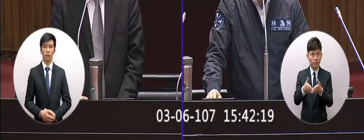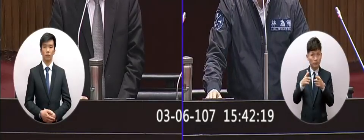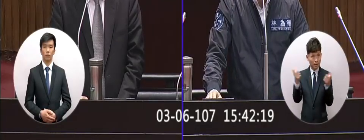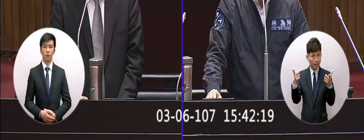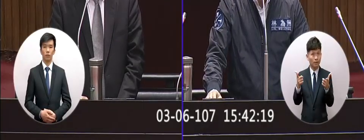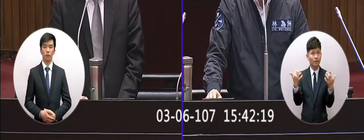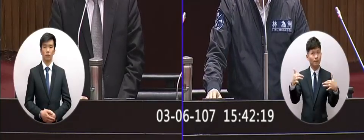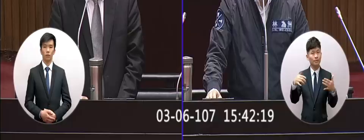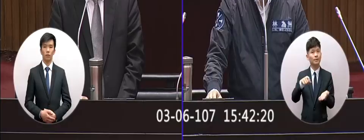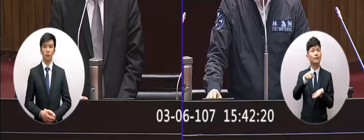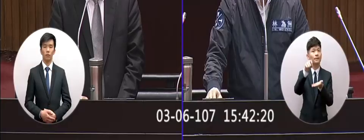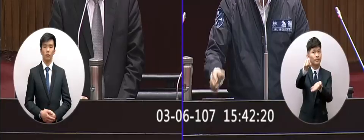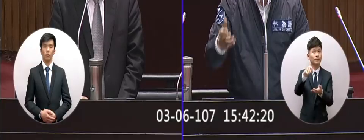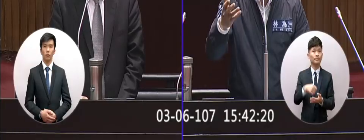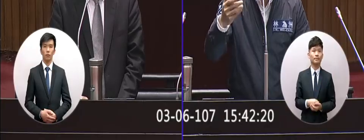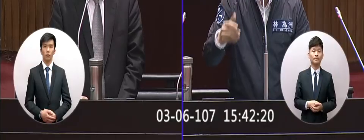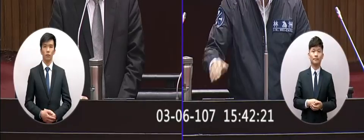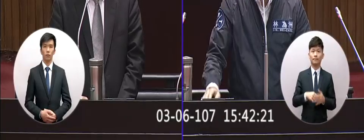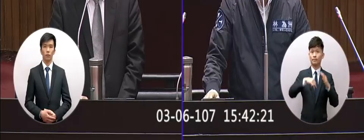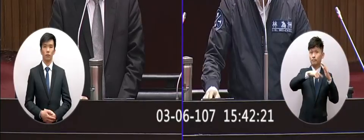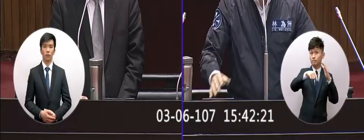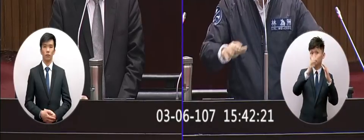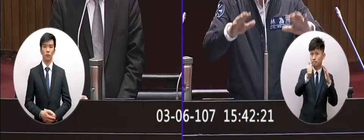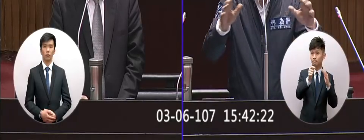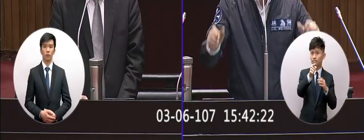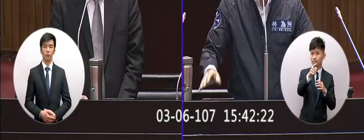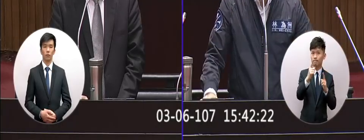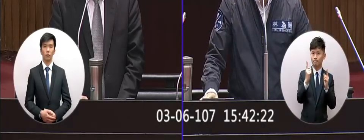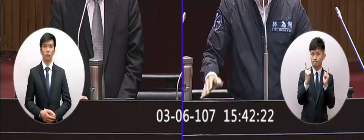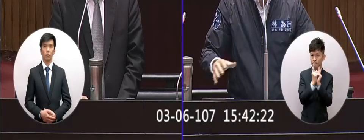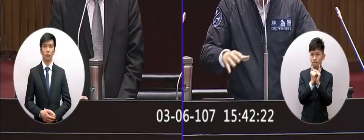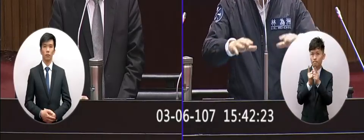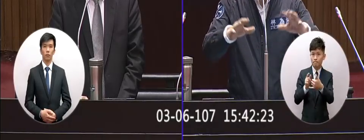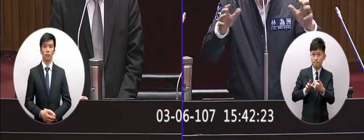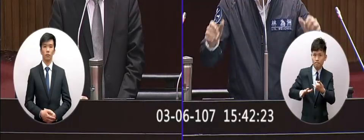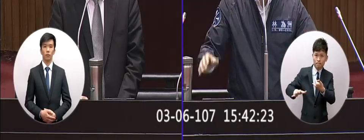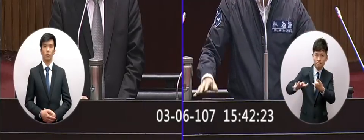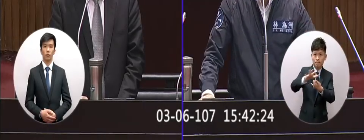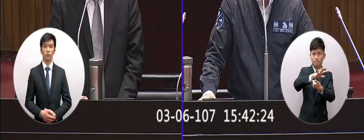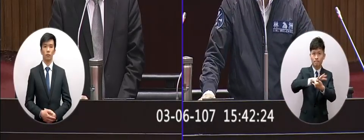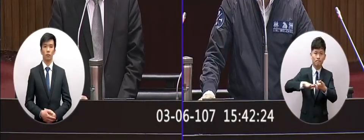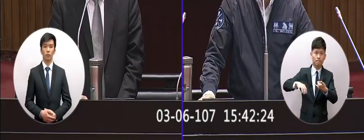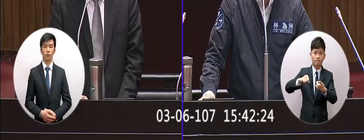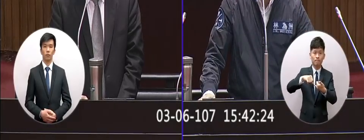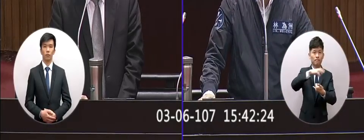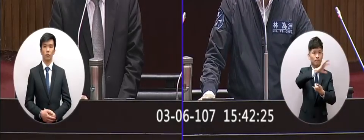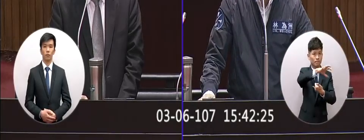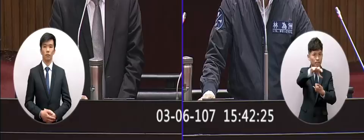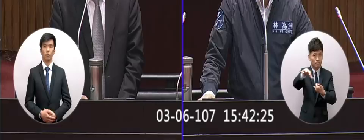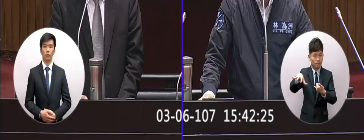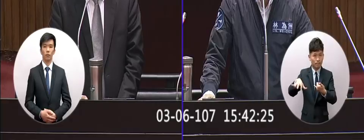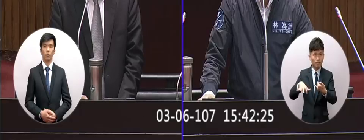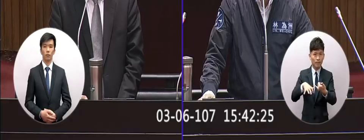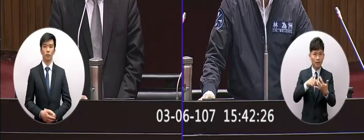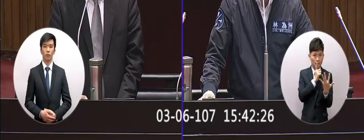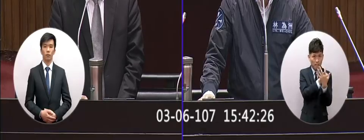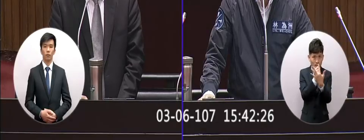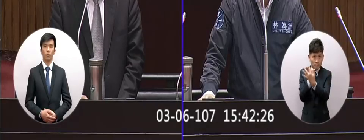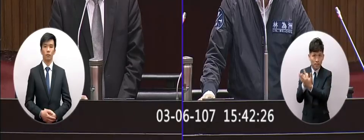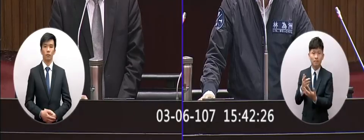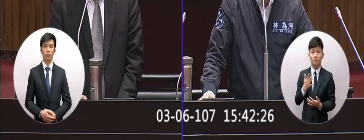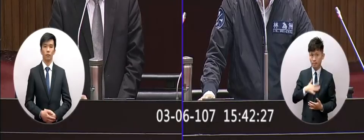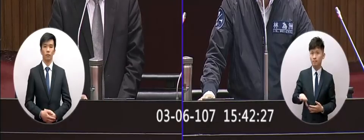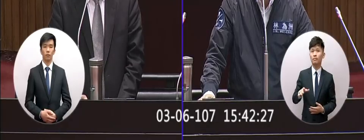题。我想院长对于全国应该要有一个更全面的了解，每个县